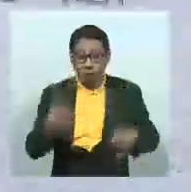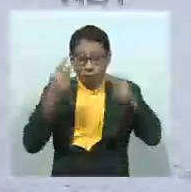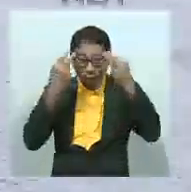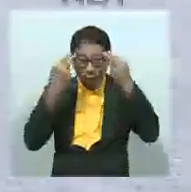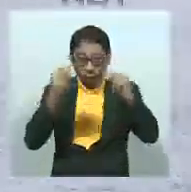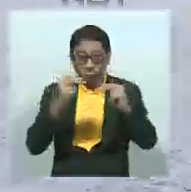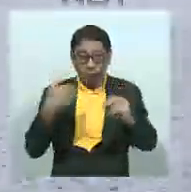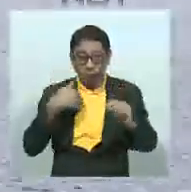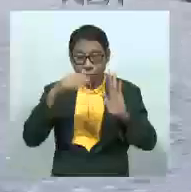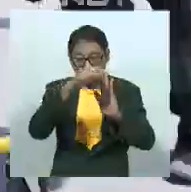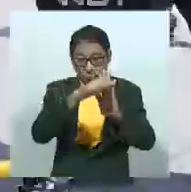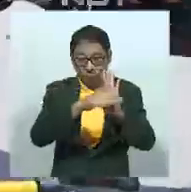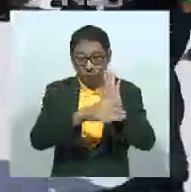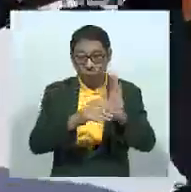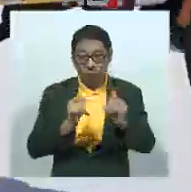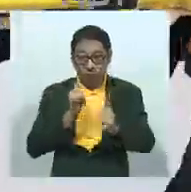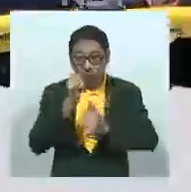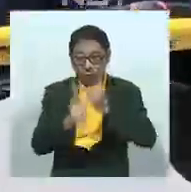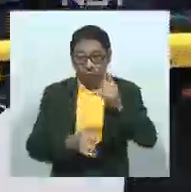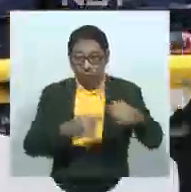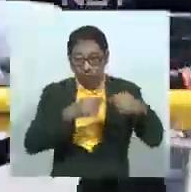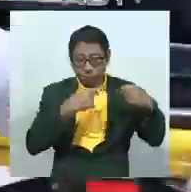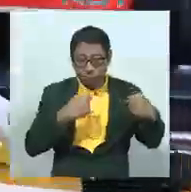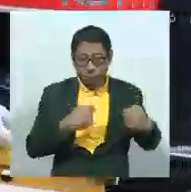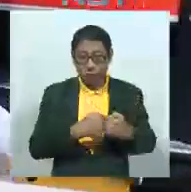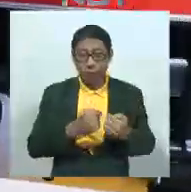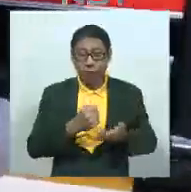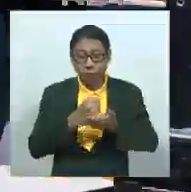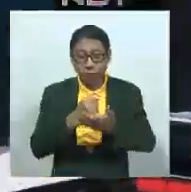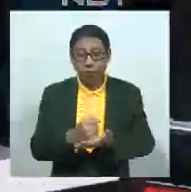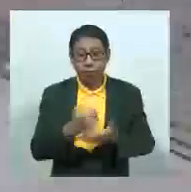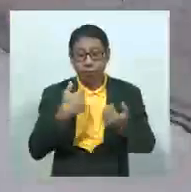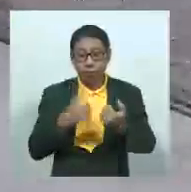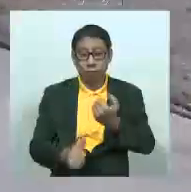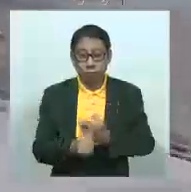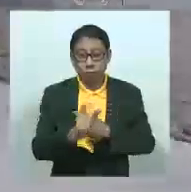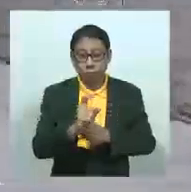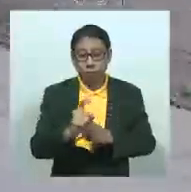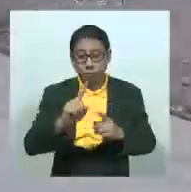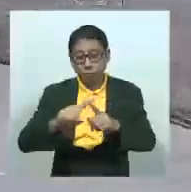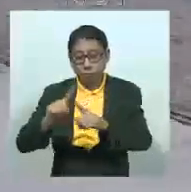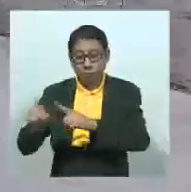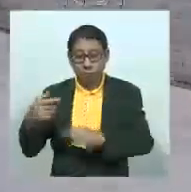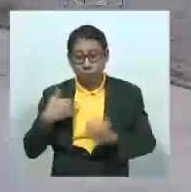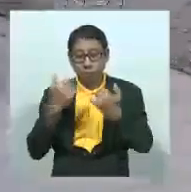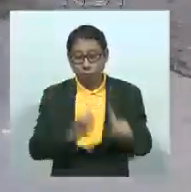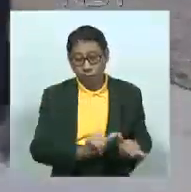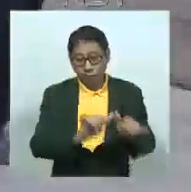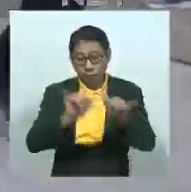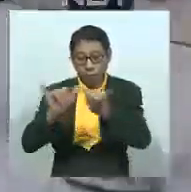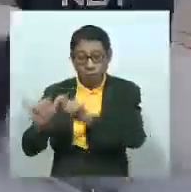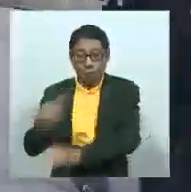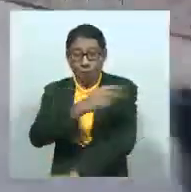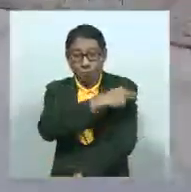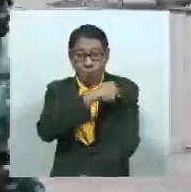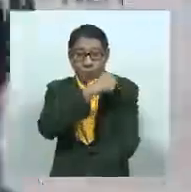กรัฐมนตรียังมีกำหนดการตรวจเยี่ยมศูนย์จิตอาสาสนับสนุนการบรรเทาสาธารณภัยศูนย์พักพิงรองรับผู้อพยพและโรงพย